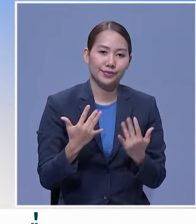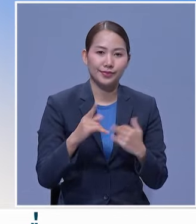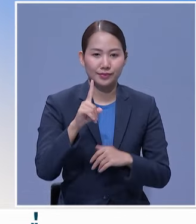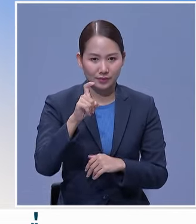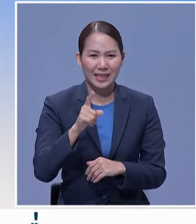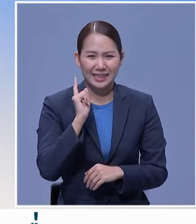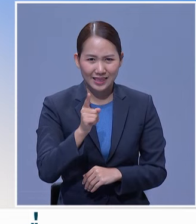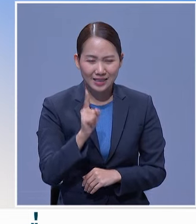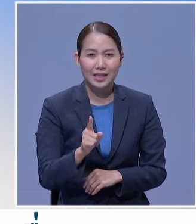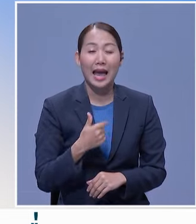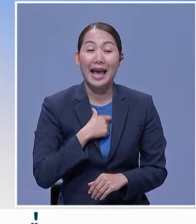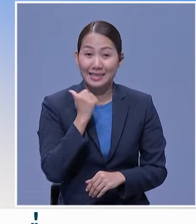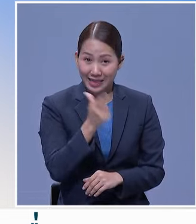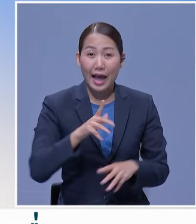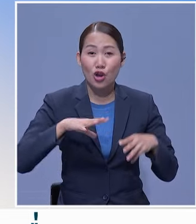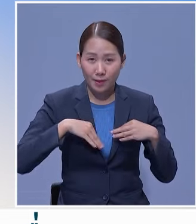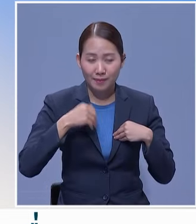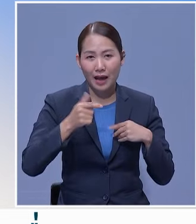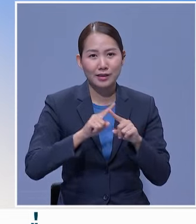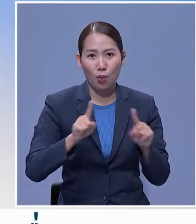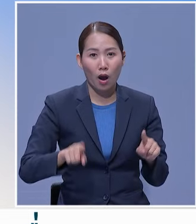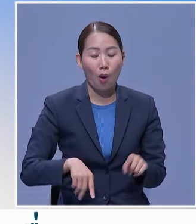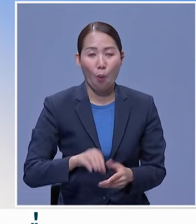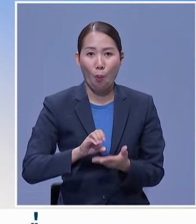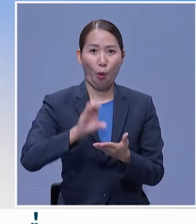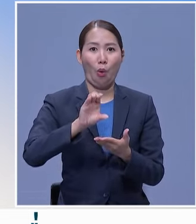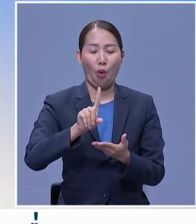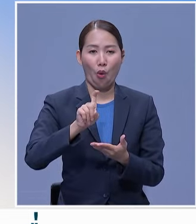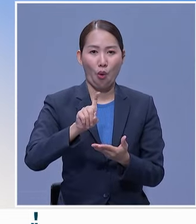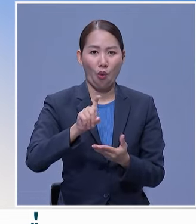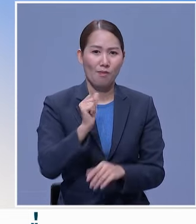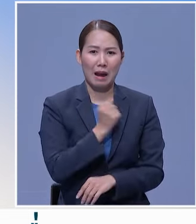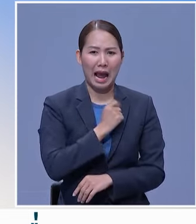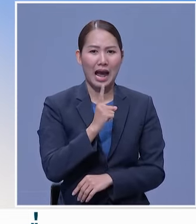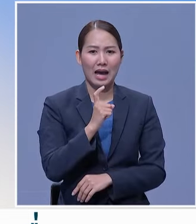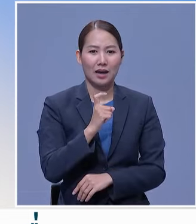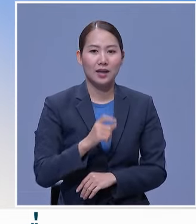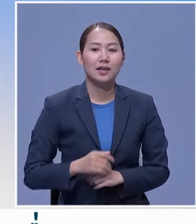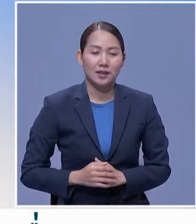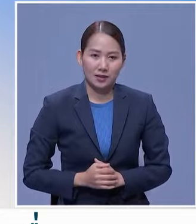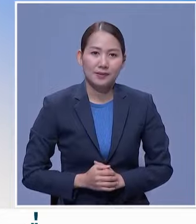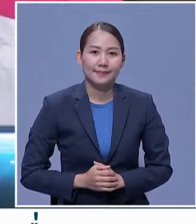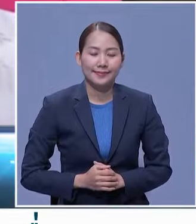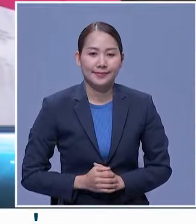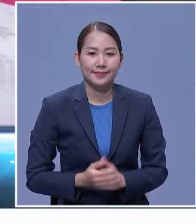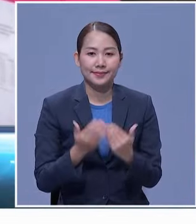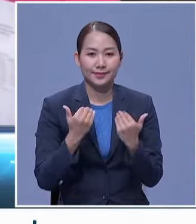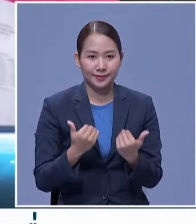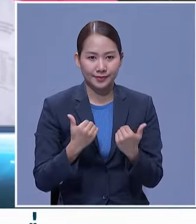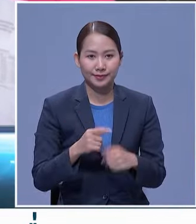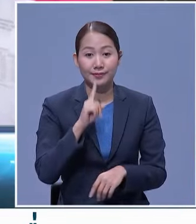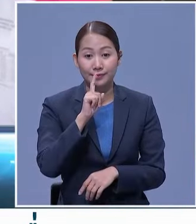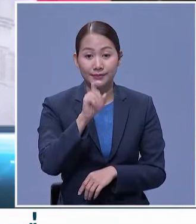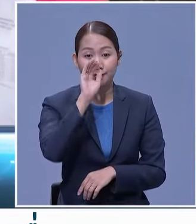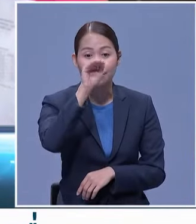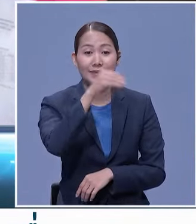มือนกันล่าสุดเรื่องนี้เราไปตรวจสอบให้กับคุณเจษดาคุปติพงกุลนะคะสมาชิกสภาเทศบาลเมืองบัวใหญ่บอกว่าเรื่องนี้เท่า